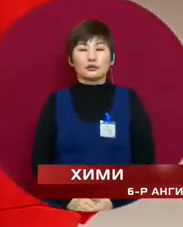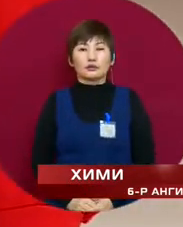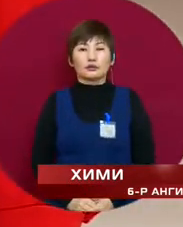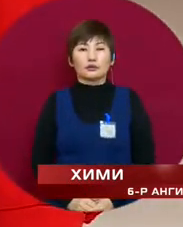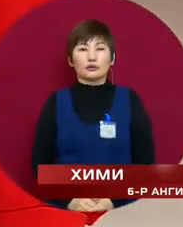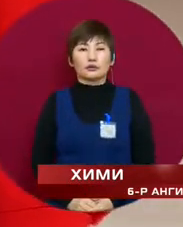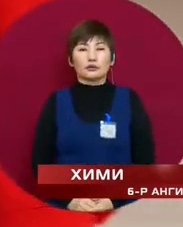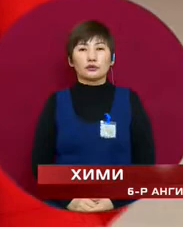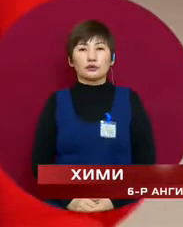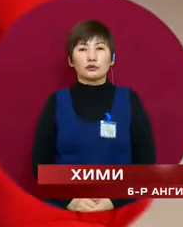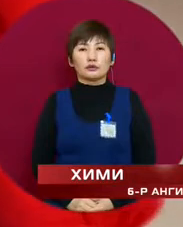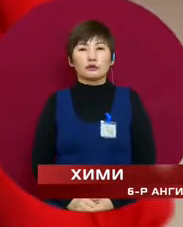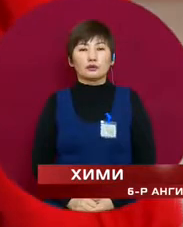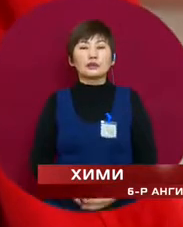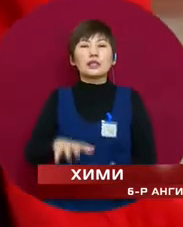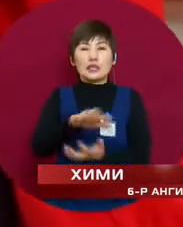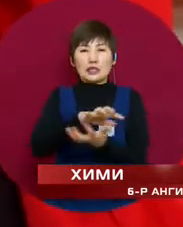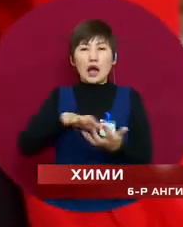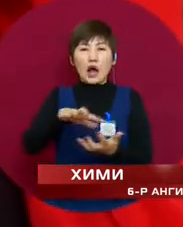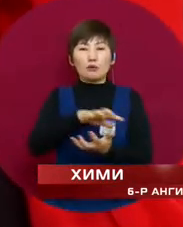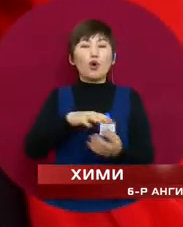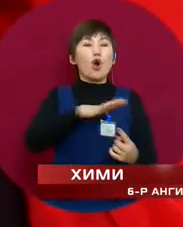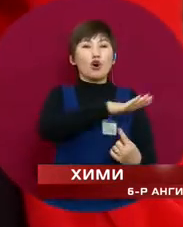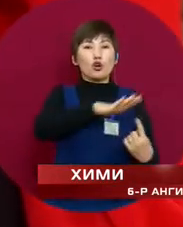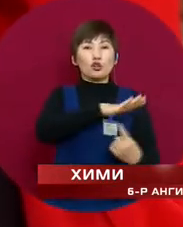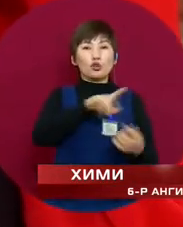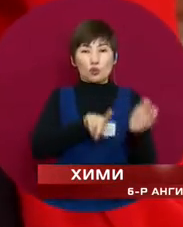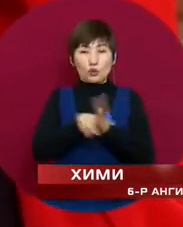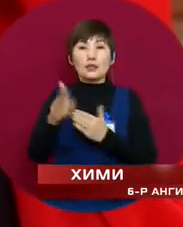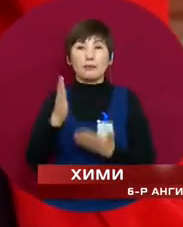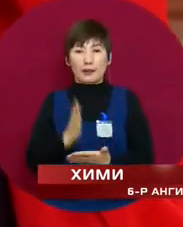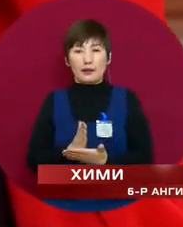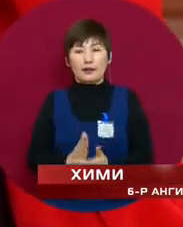Универсал илрүүлэгч дүрж үтхэд сармаг шинжтэй болсон байна.